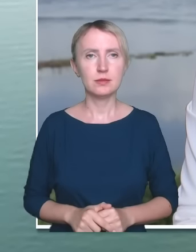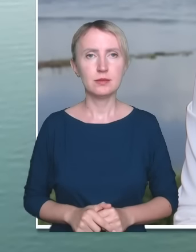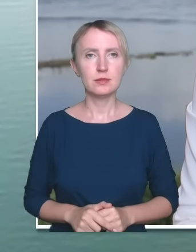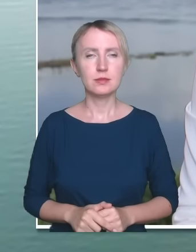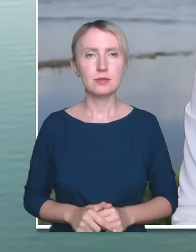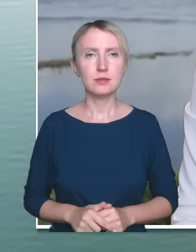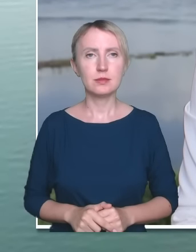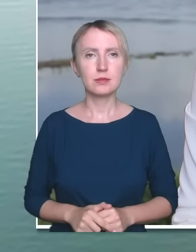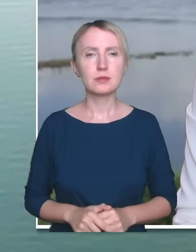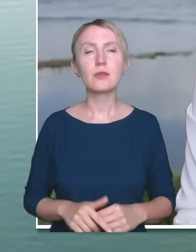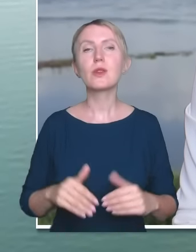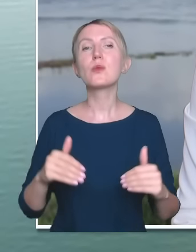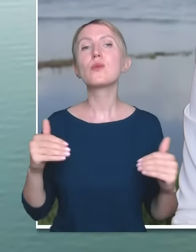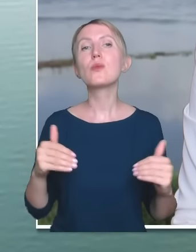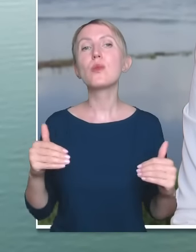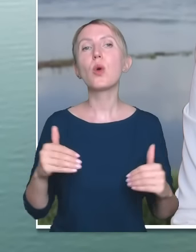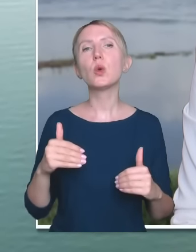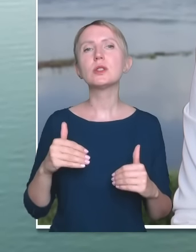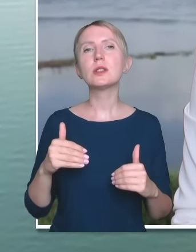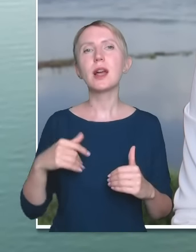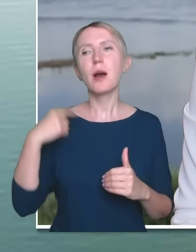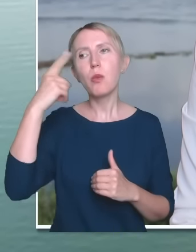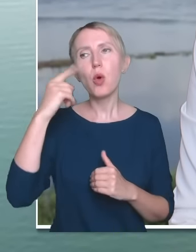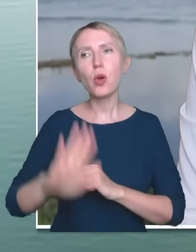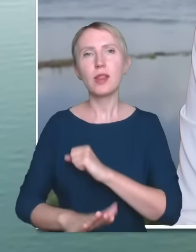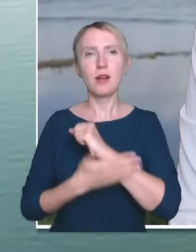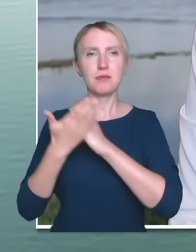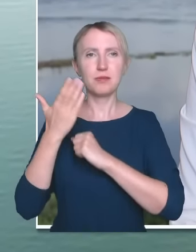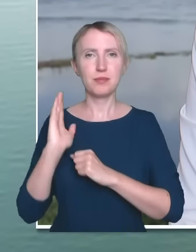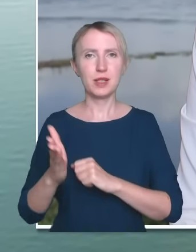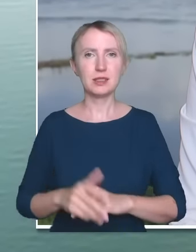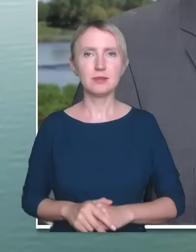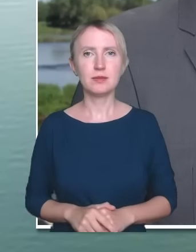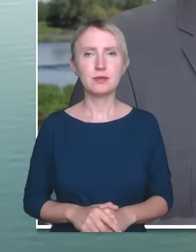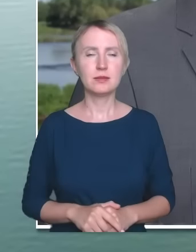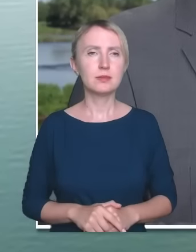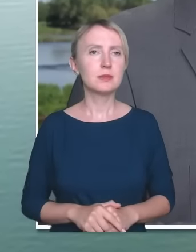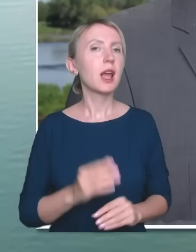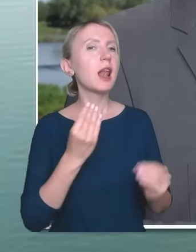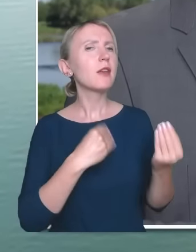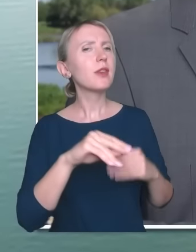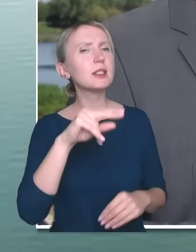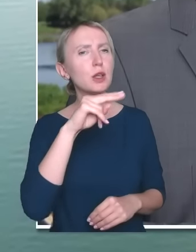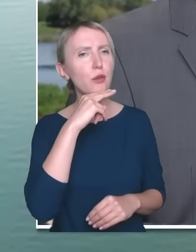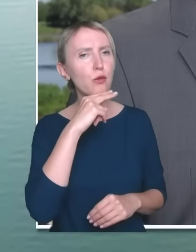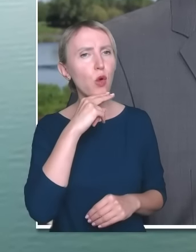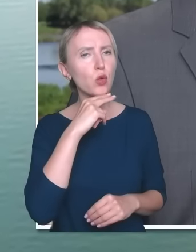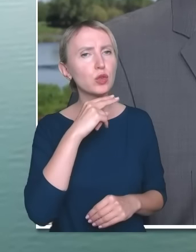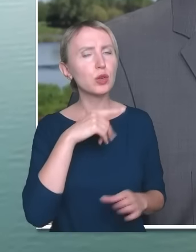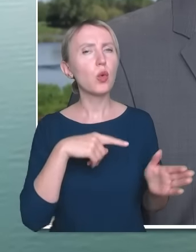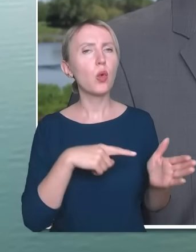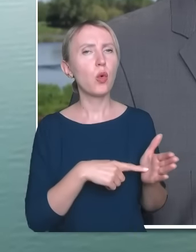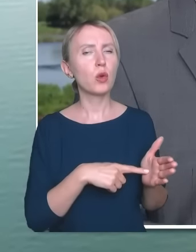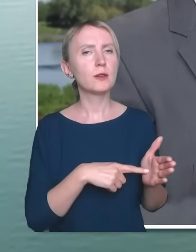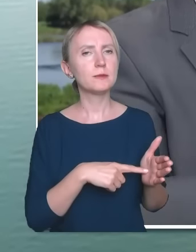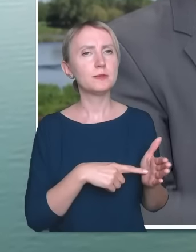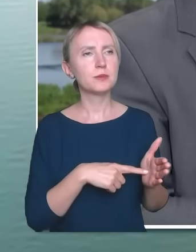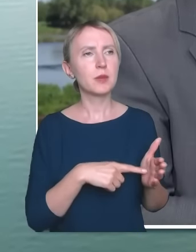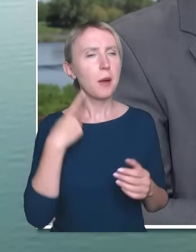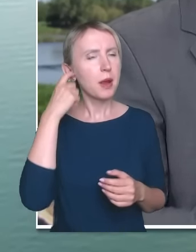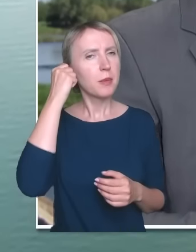więc być może zacznie im teraz pogoda bardziej sprzyjać. Ale więcej wody to jest takie hasło, które pamiętam